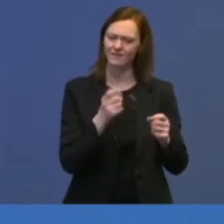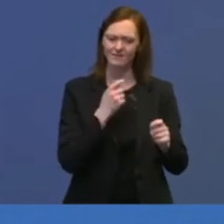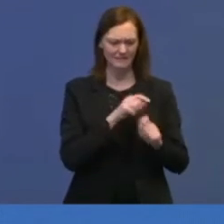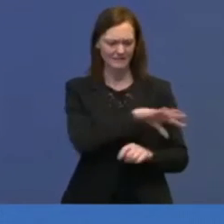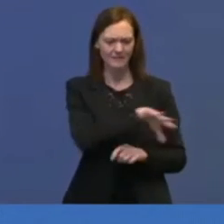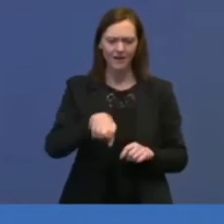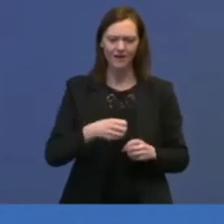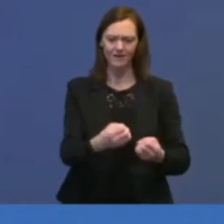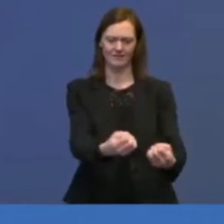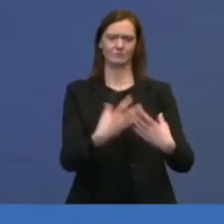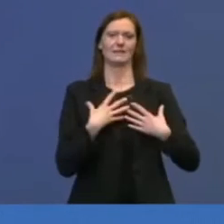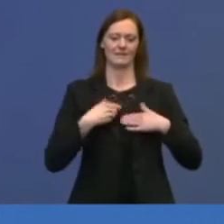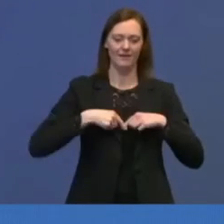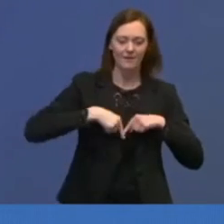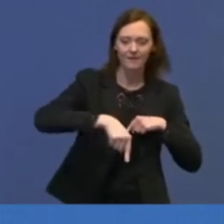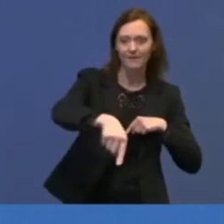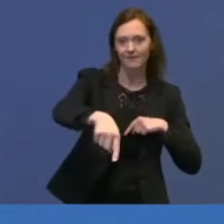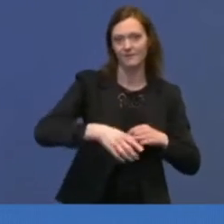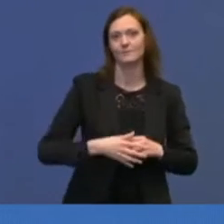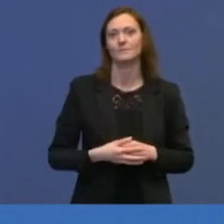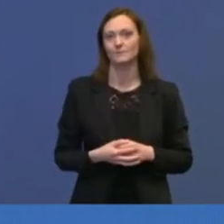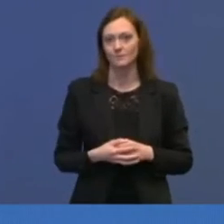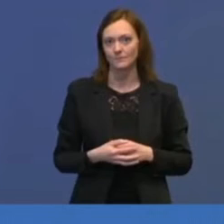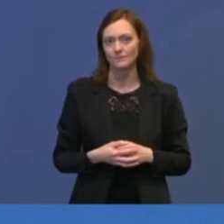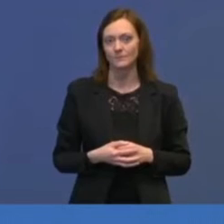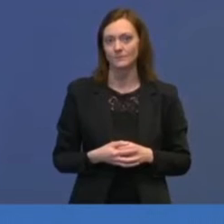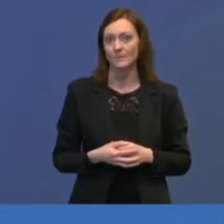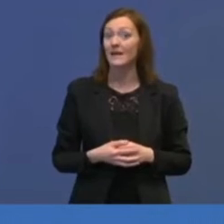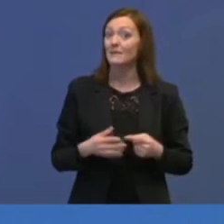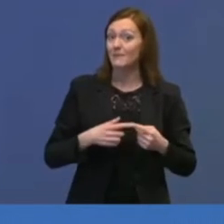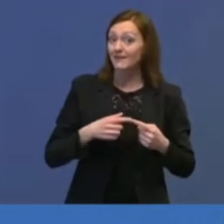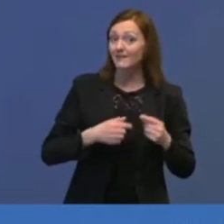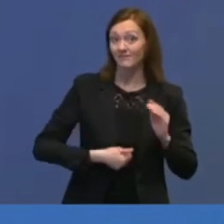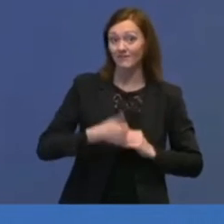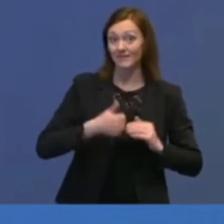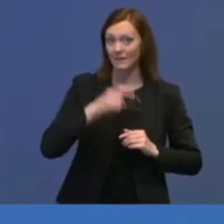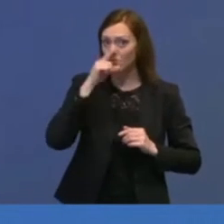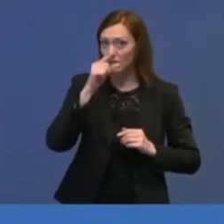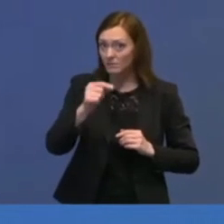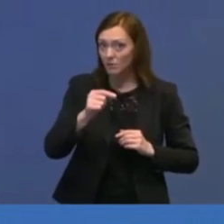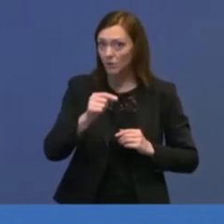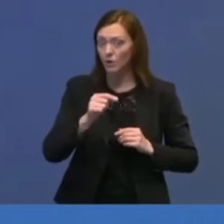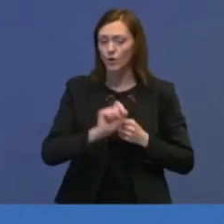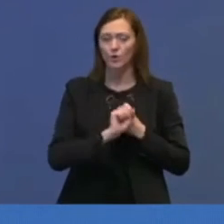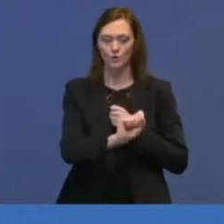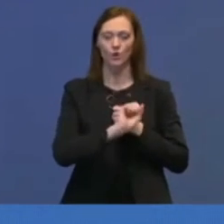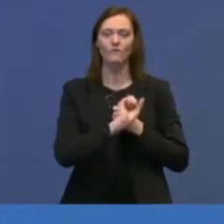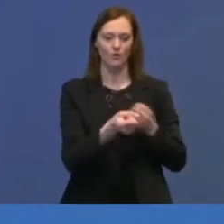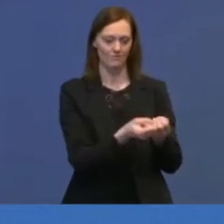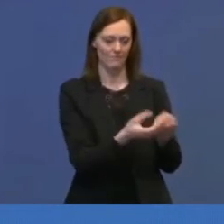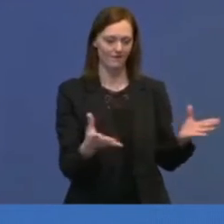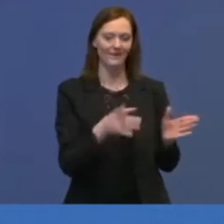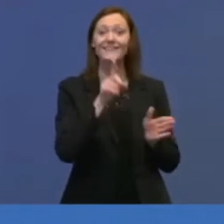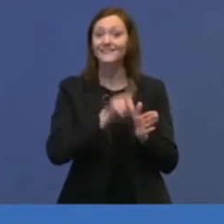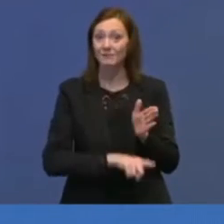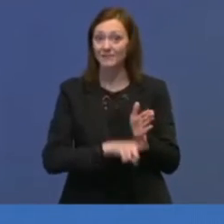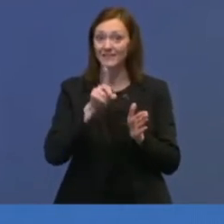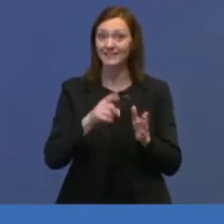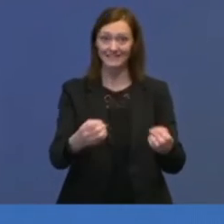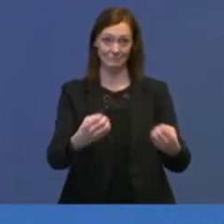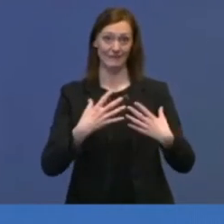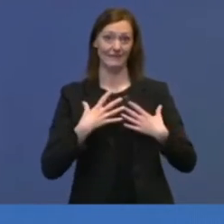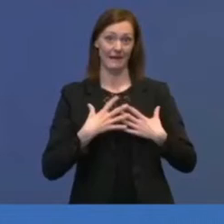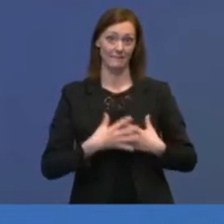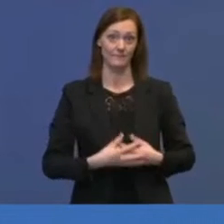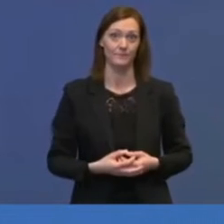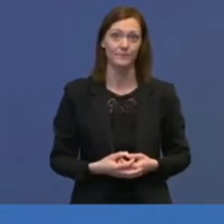uddarka qaadi doonaan wixi hatda ka dampeya. Waxa keliye oo mühim ah in laga hurtago in dad badan hal marwada qaadan uddarka.